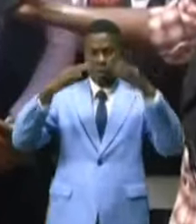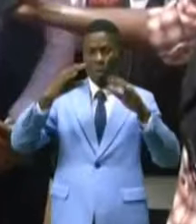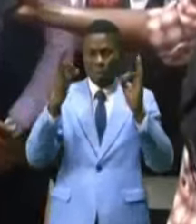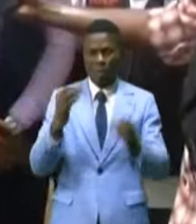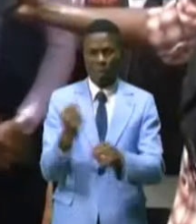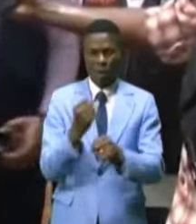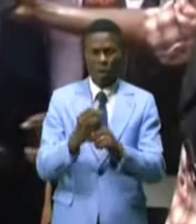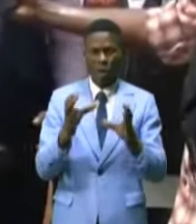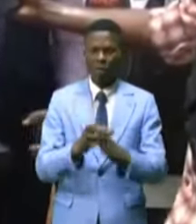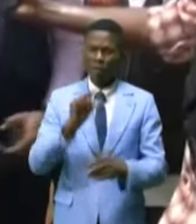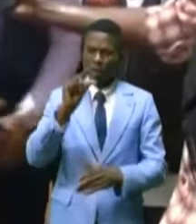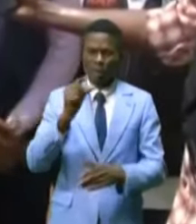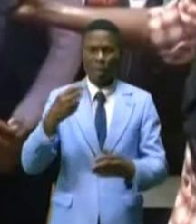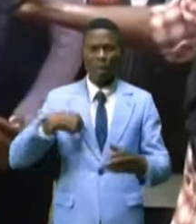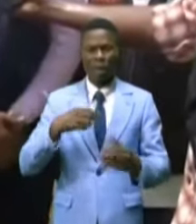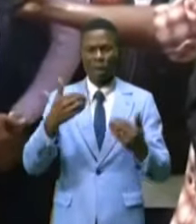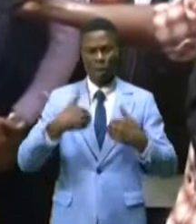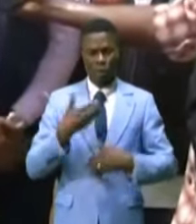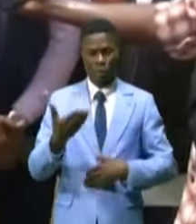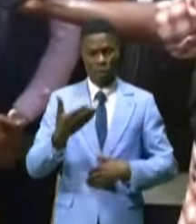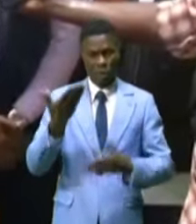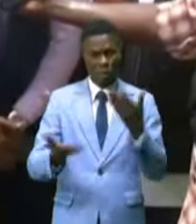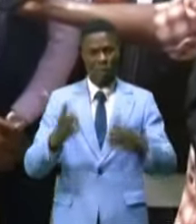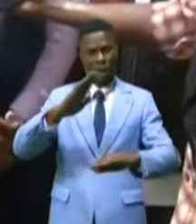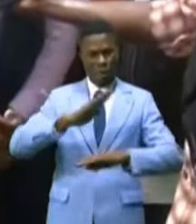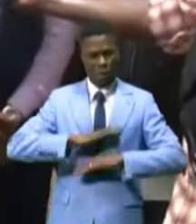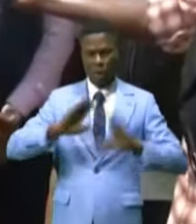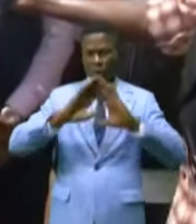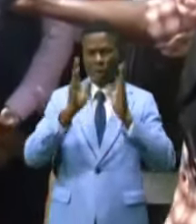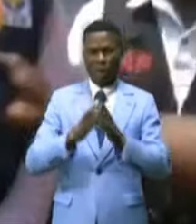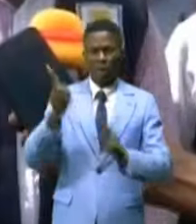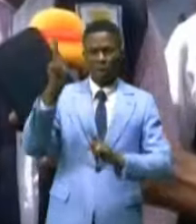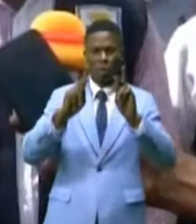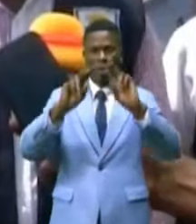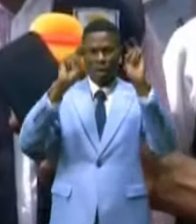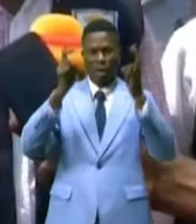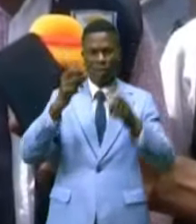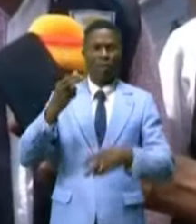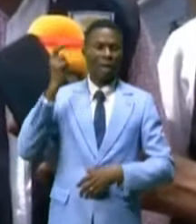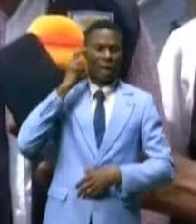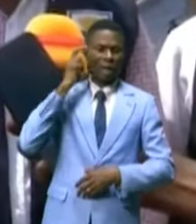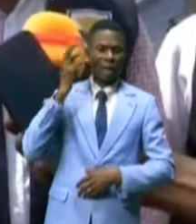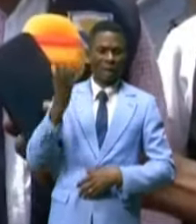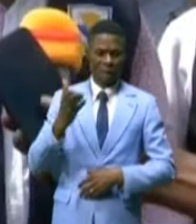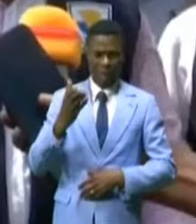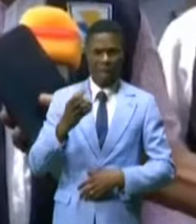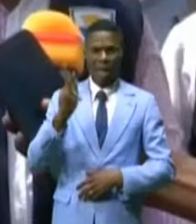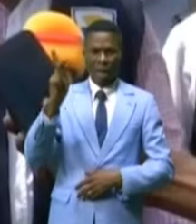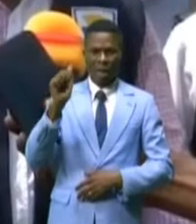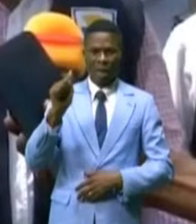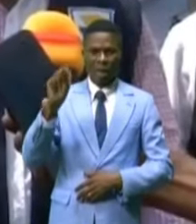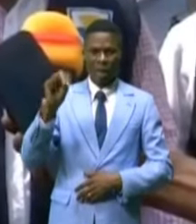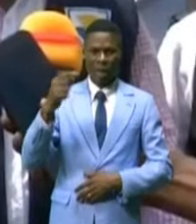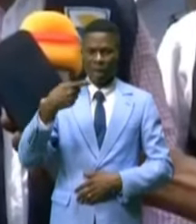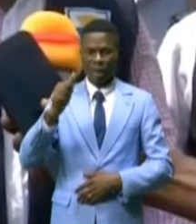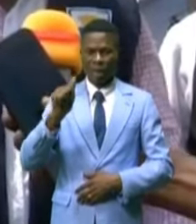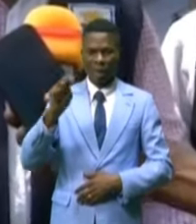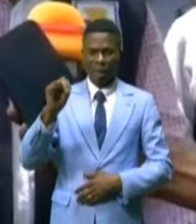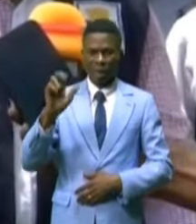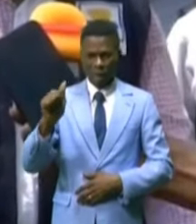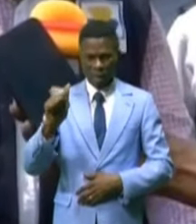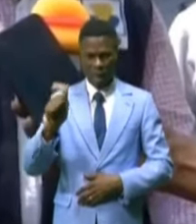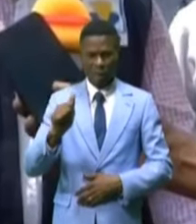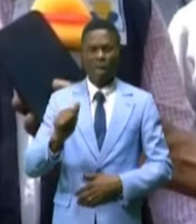avons et je pense que c'est à la satisfaction de toute la ville de Kananga. On a pu avoir les moyens qui ont été mis à disposition